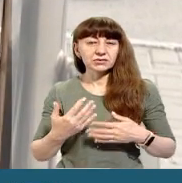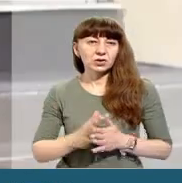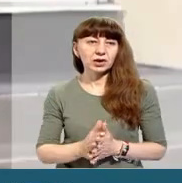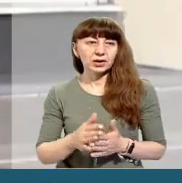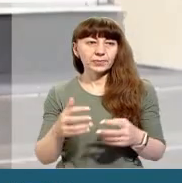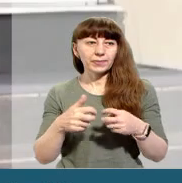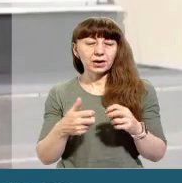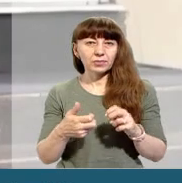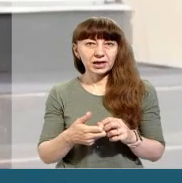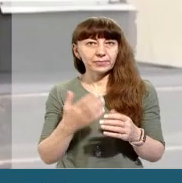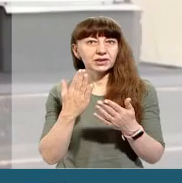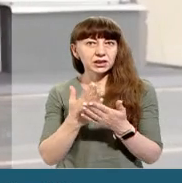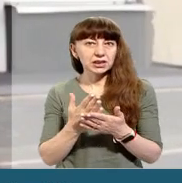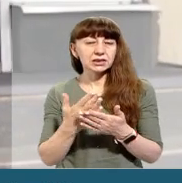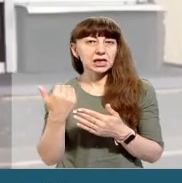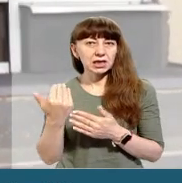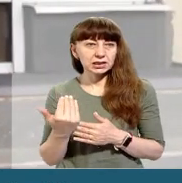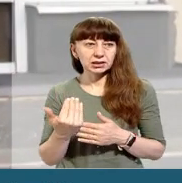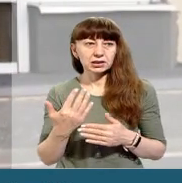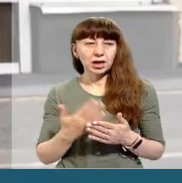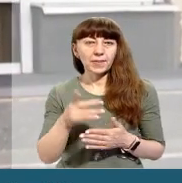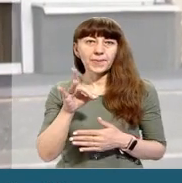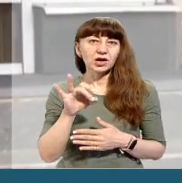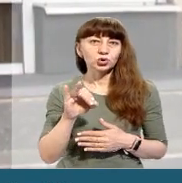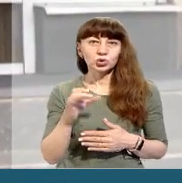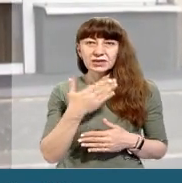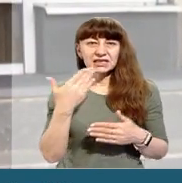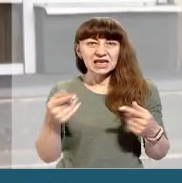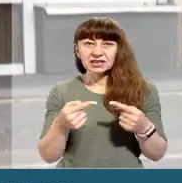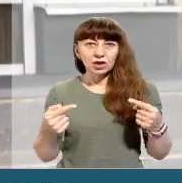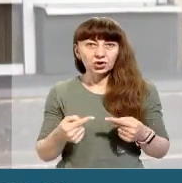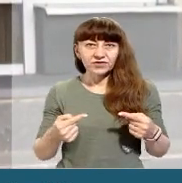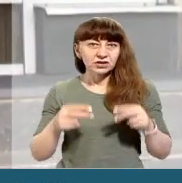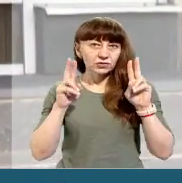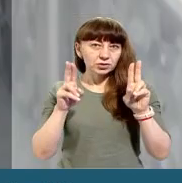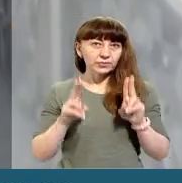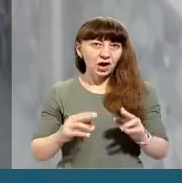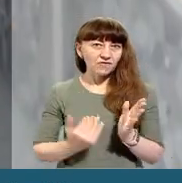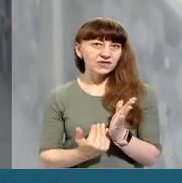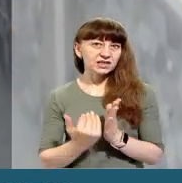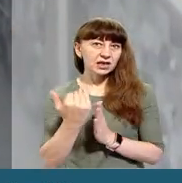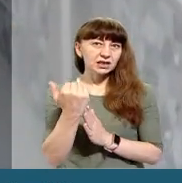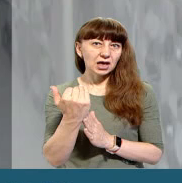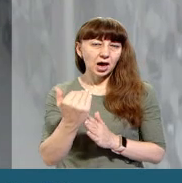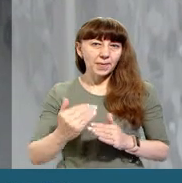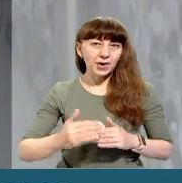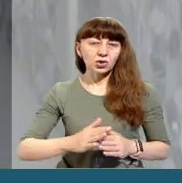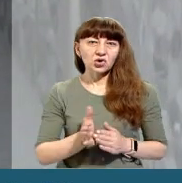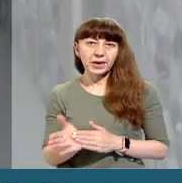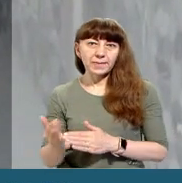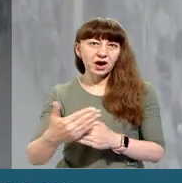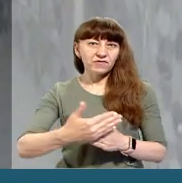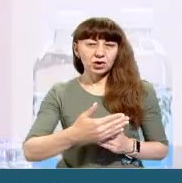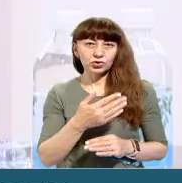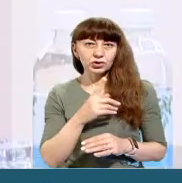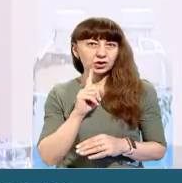үшін стандартқа сай келмейтін пандустарды айталық. Кейбір нысандардағы табалдырықтың биіктігі мен есік алдындағы бұрылыс қиылыстардағы қиындықтар